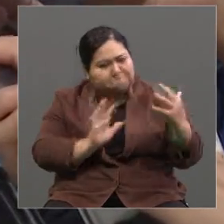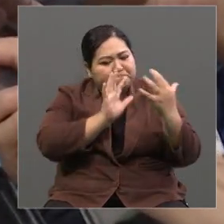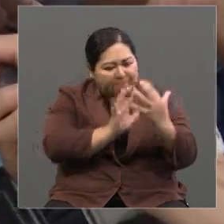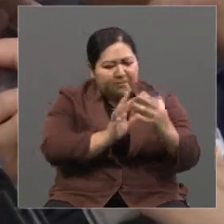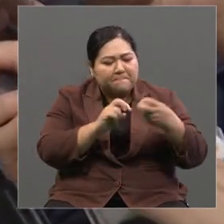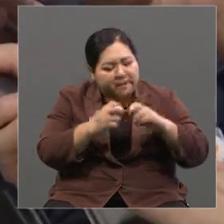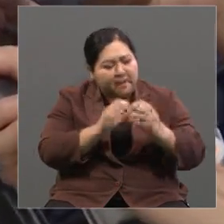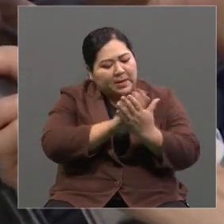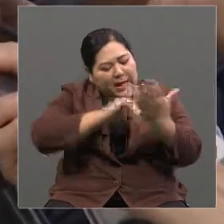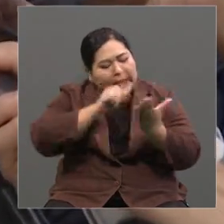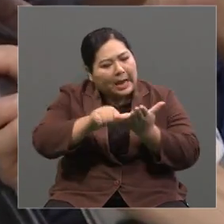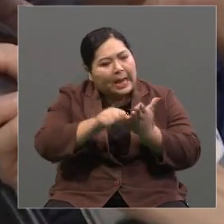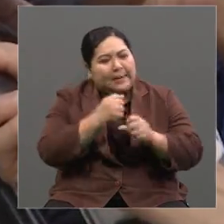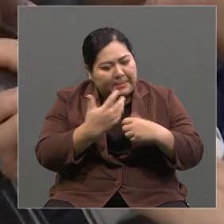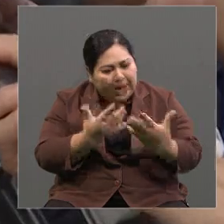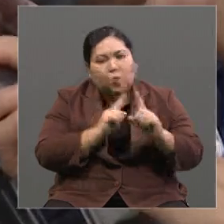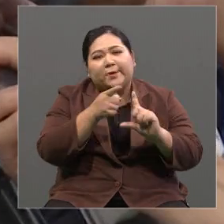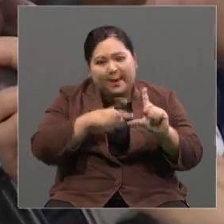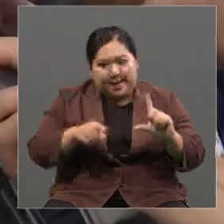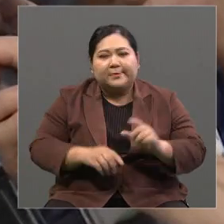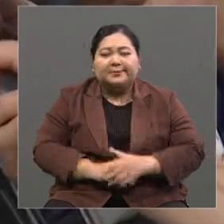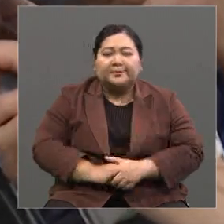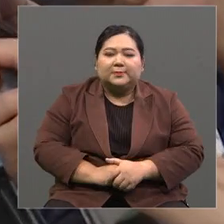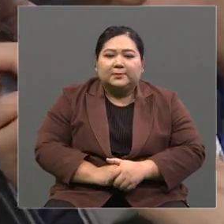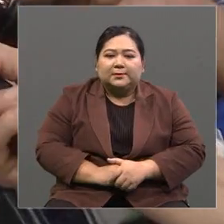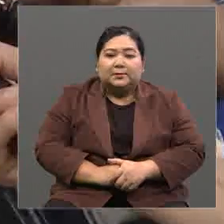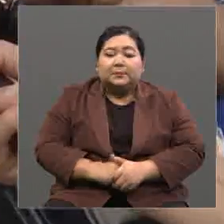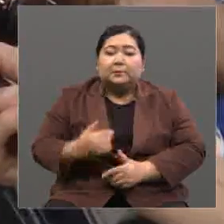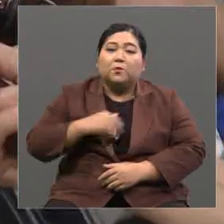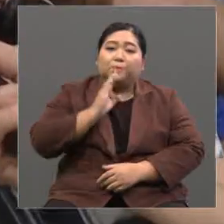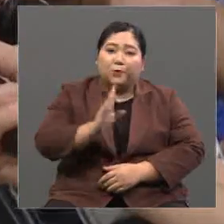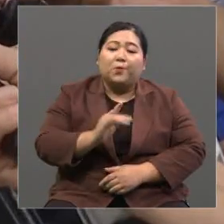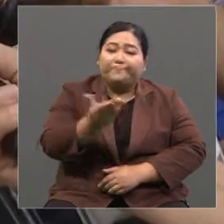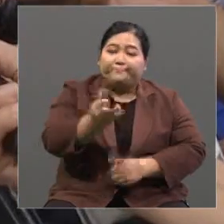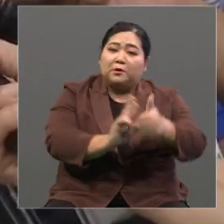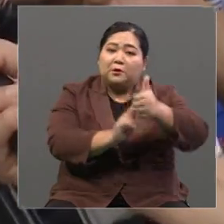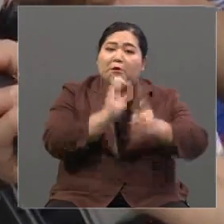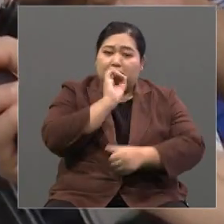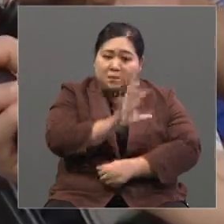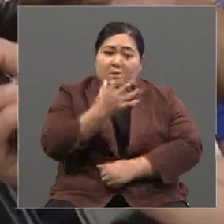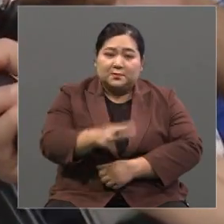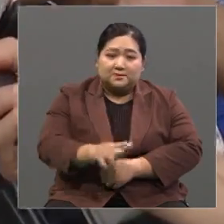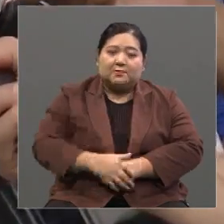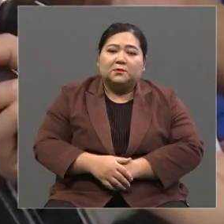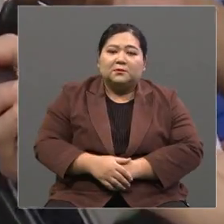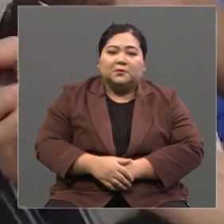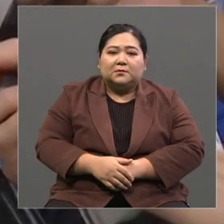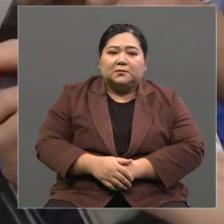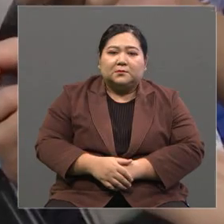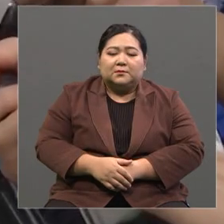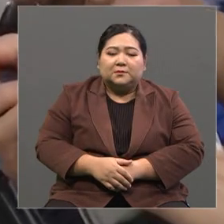ตของประเทศด้วยอันนี้เป็นการสื่อสารชัดๆเป็นคำพูดโดยตรงจากคุณภูมิธรรมเวชยชัยที่เขาบอกว่า